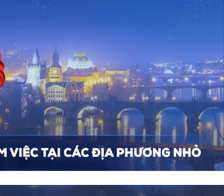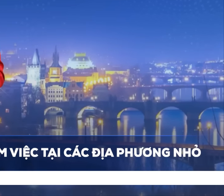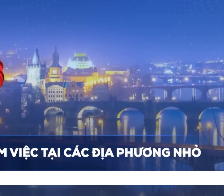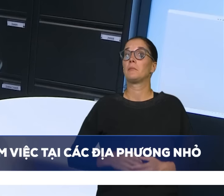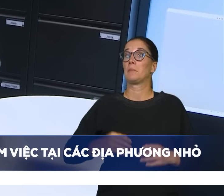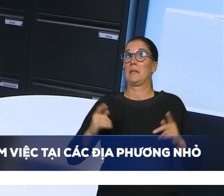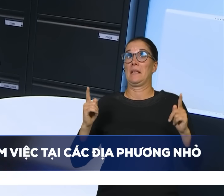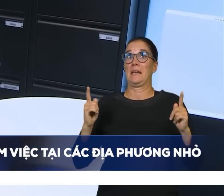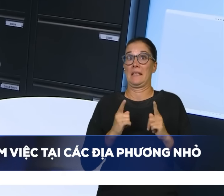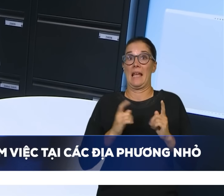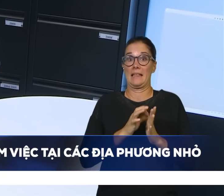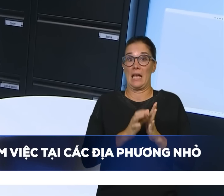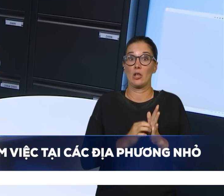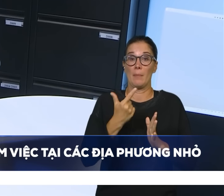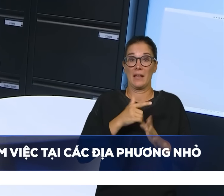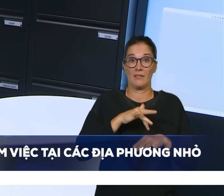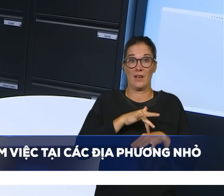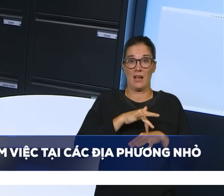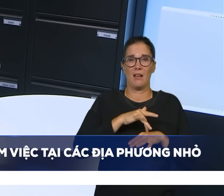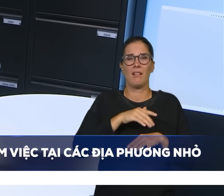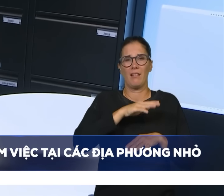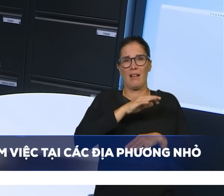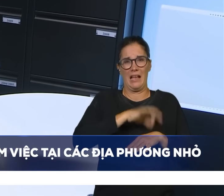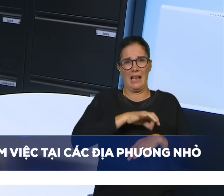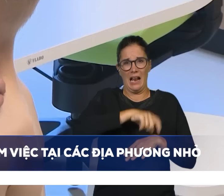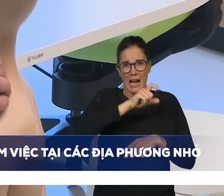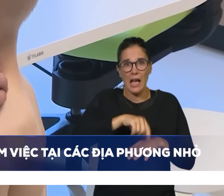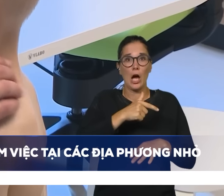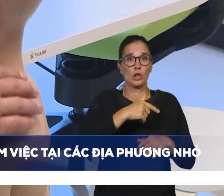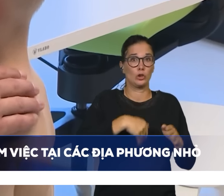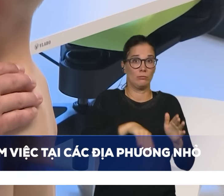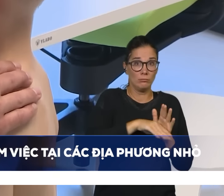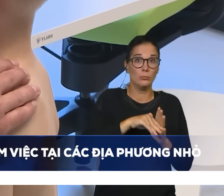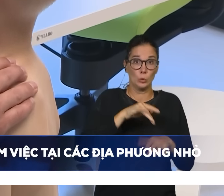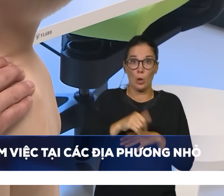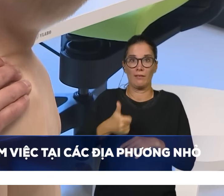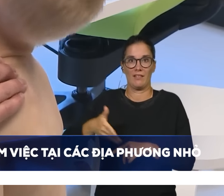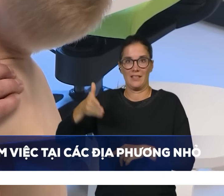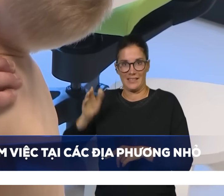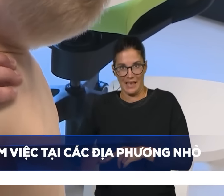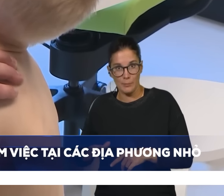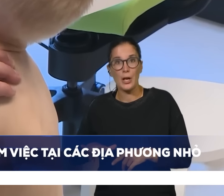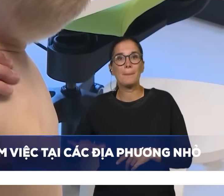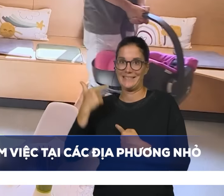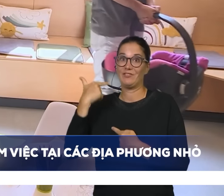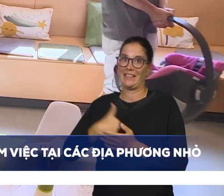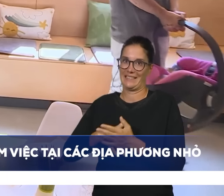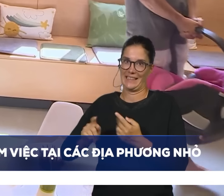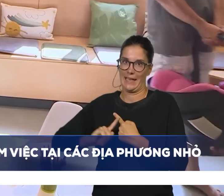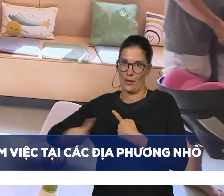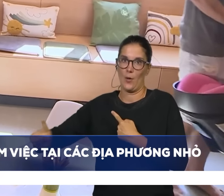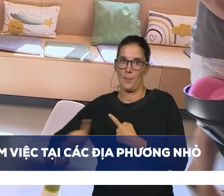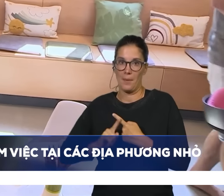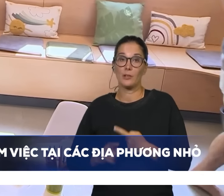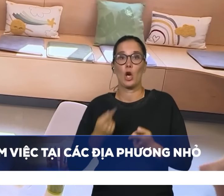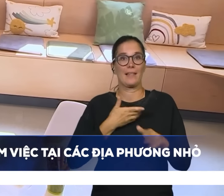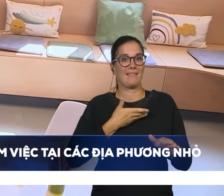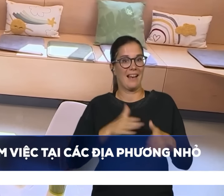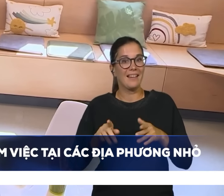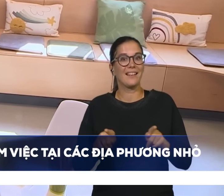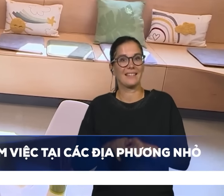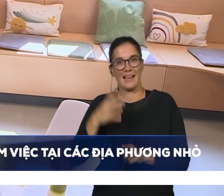pháp. Alena Shepkova, Chủ tịch Hiệp hội Bác sĩ Nhi khoa chuyên nghiệp cho biết nếu không xảy ra điều kỳ diệu thì trong vòng 5 năm tới,